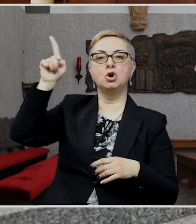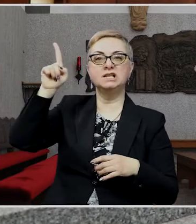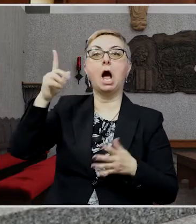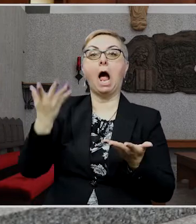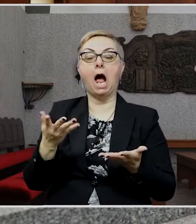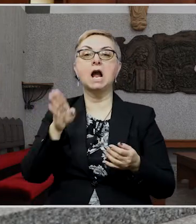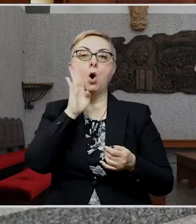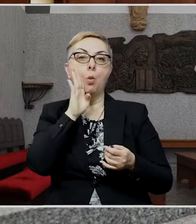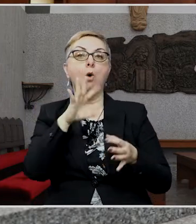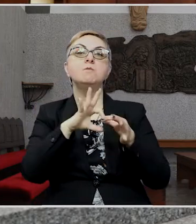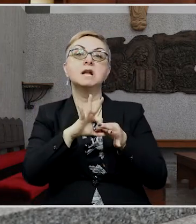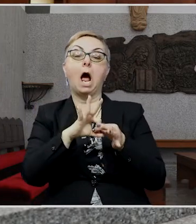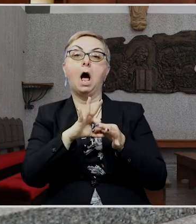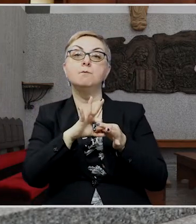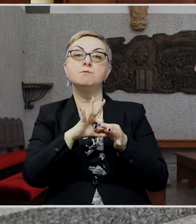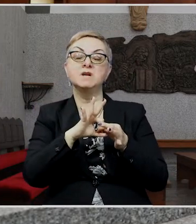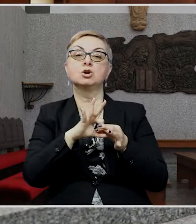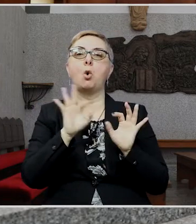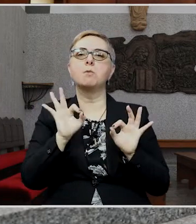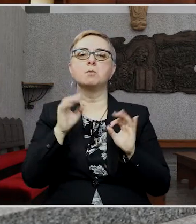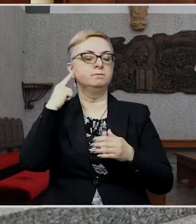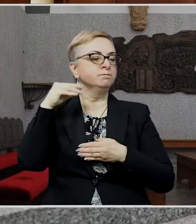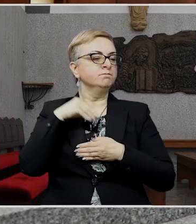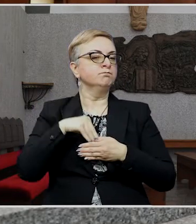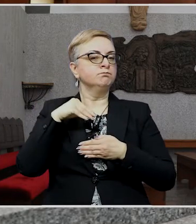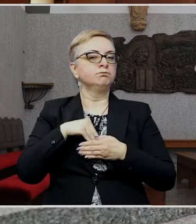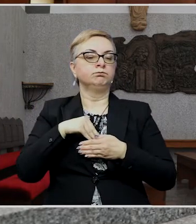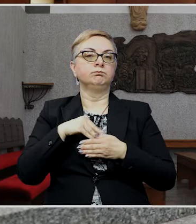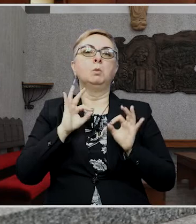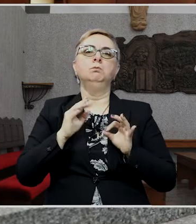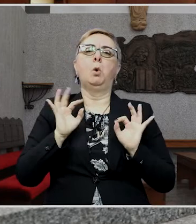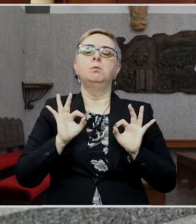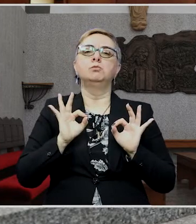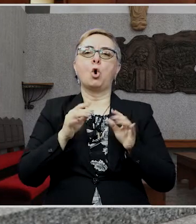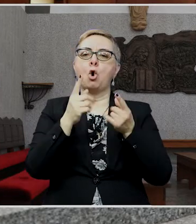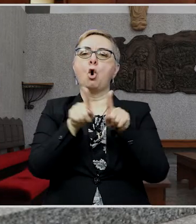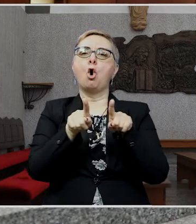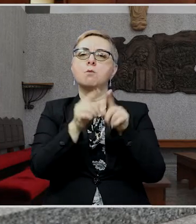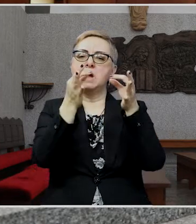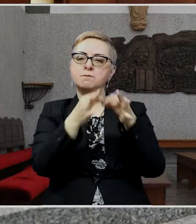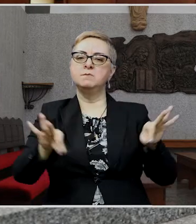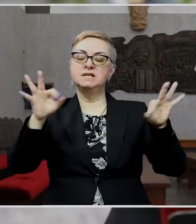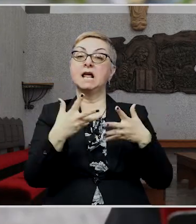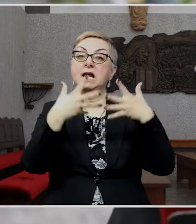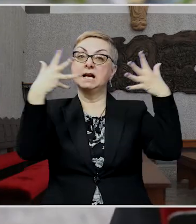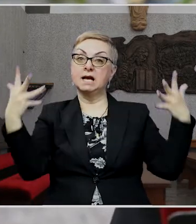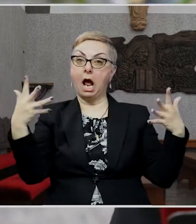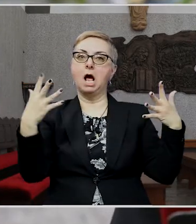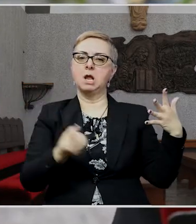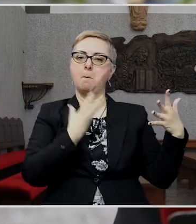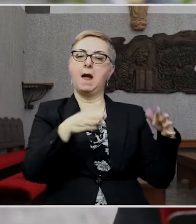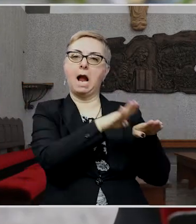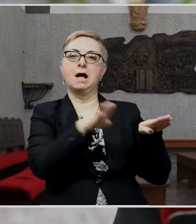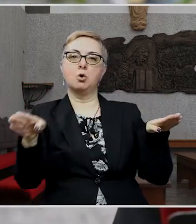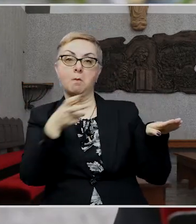per poter sentire e provare avere una misericordia davvero tanto grande e per i loro peccati